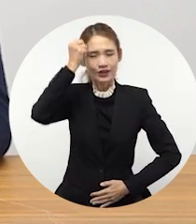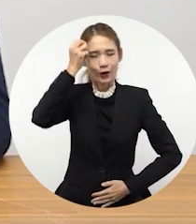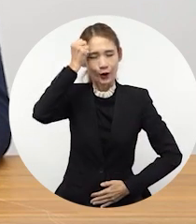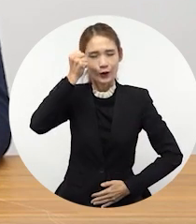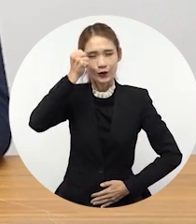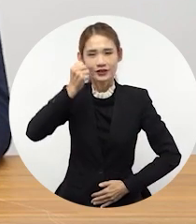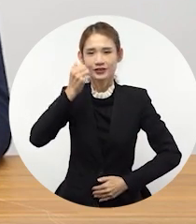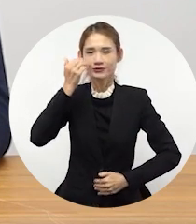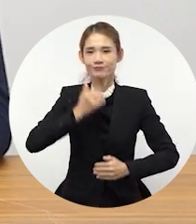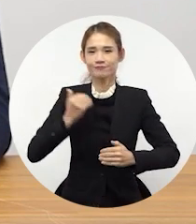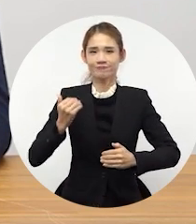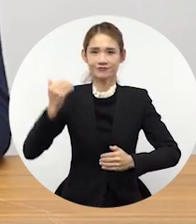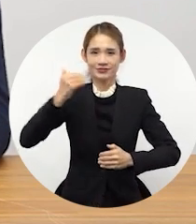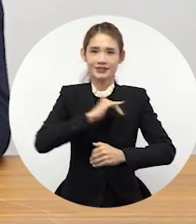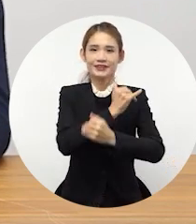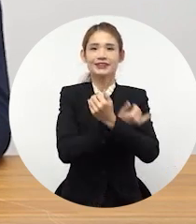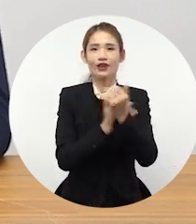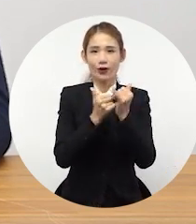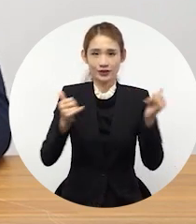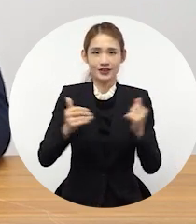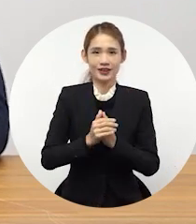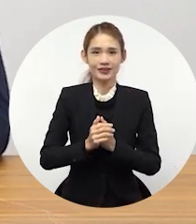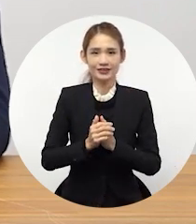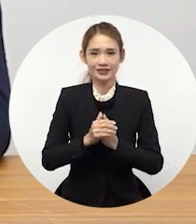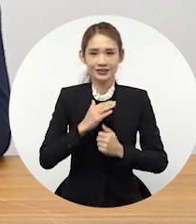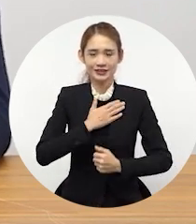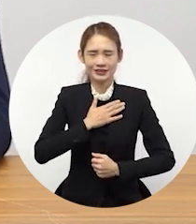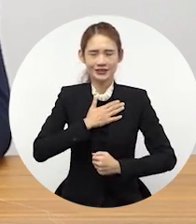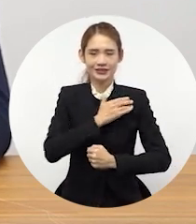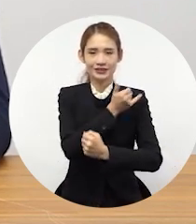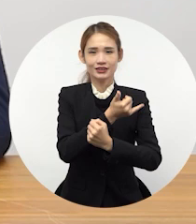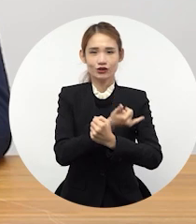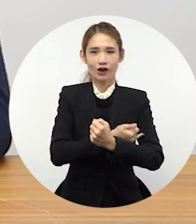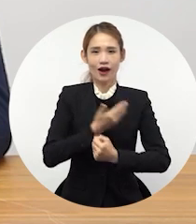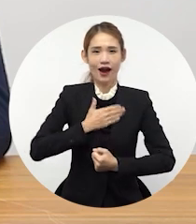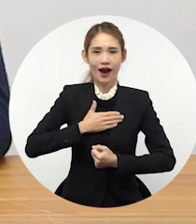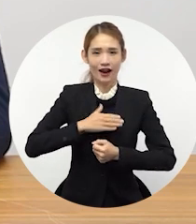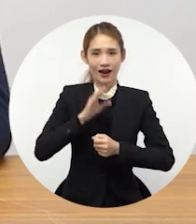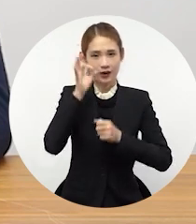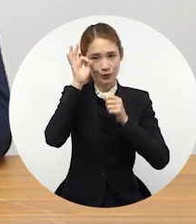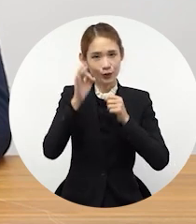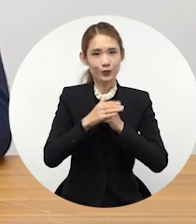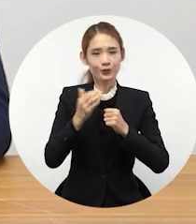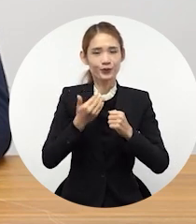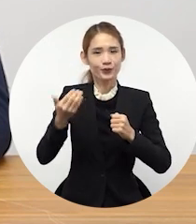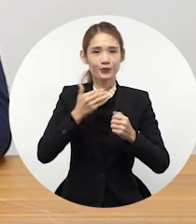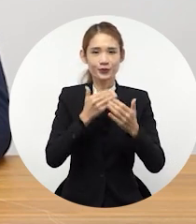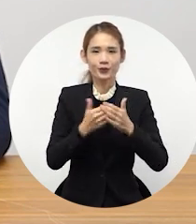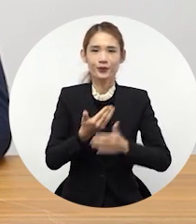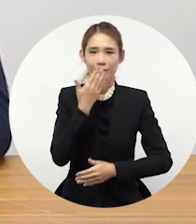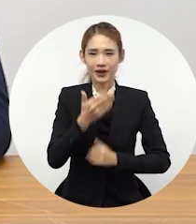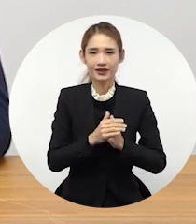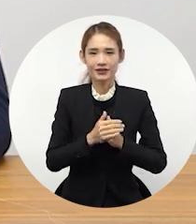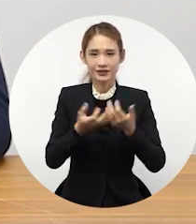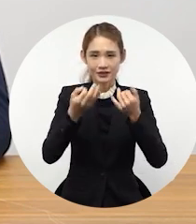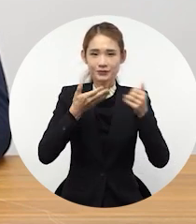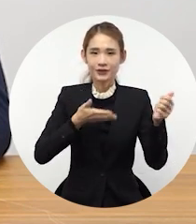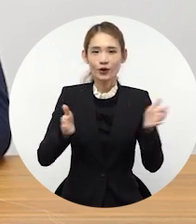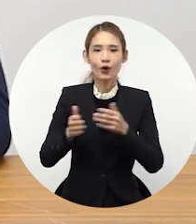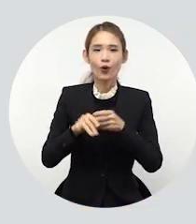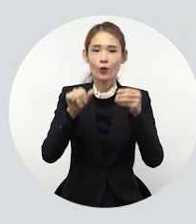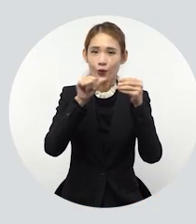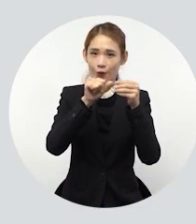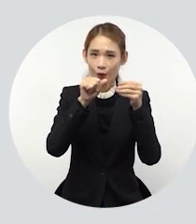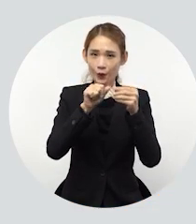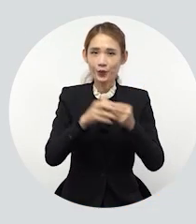이런 거 알아가면 얼마나 이제 수준 높은 인격자, 약간 인권의 어떤 알아가는 사람, 약간 이렇게 그게 되니까 해주시면